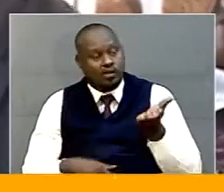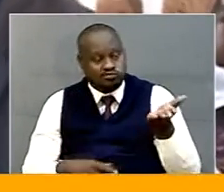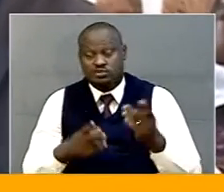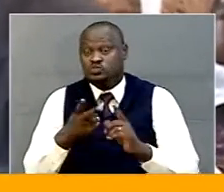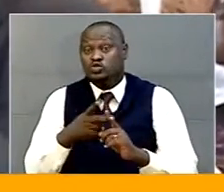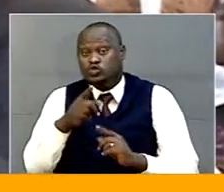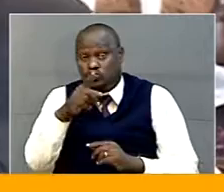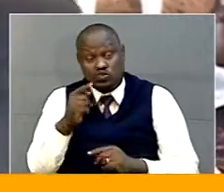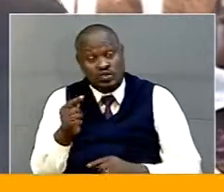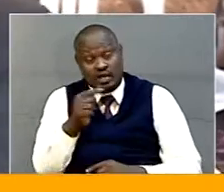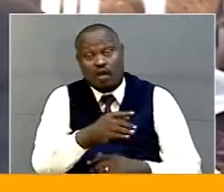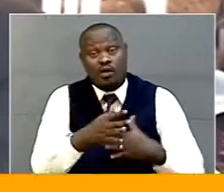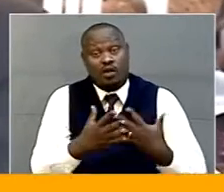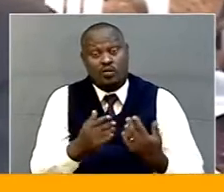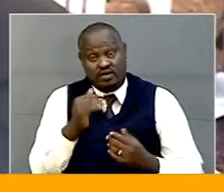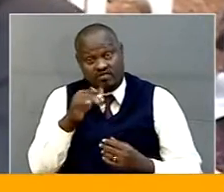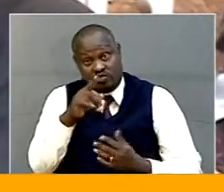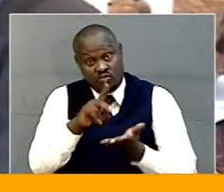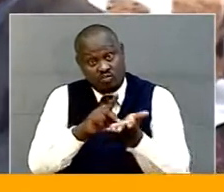twetukubuuza. Oba oli mupangisa we